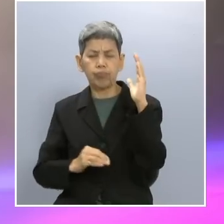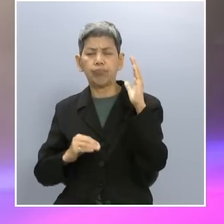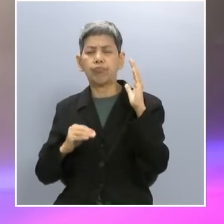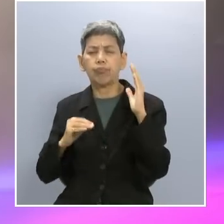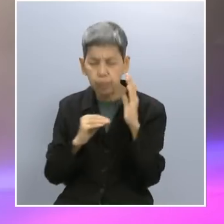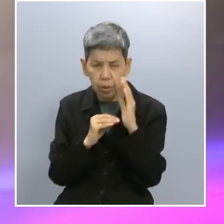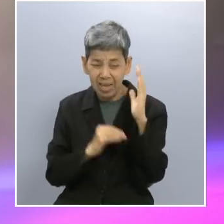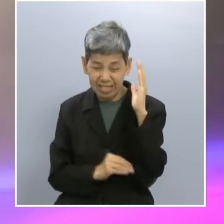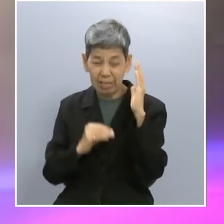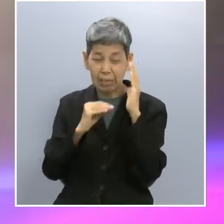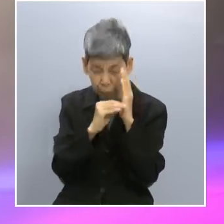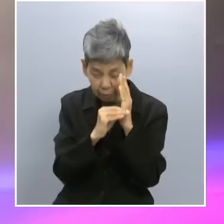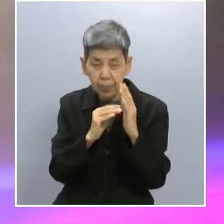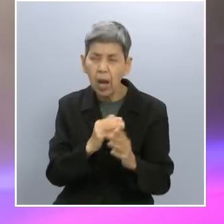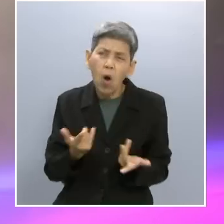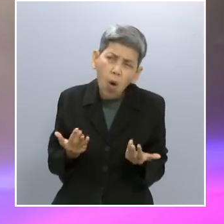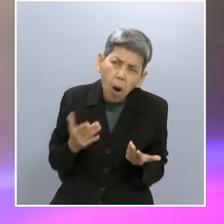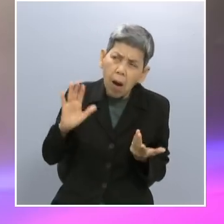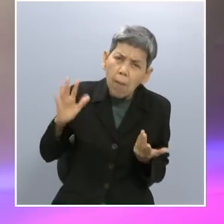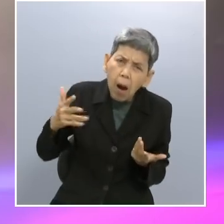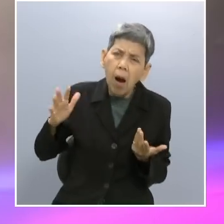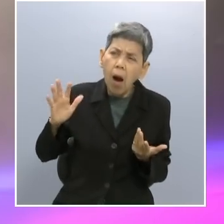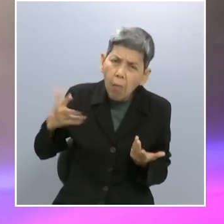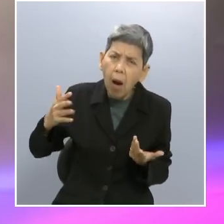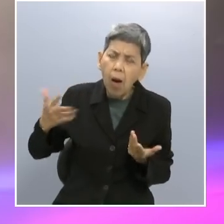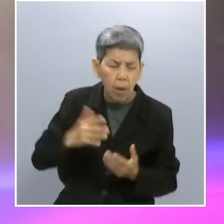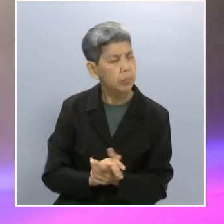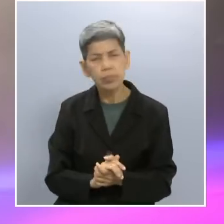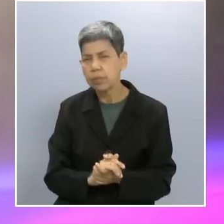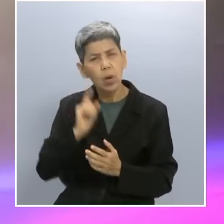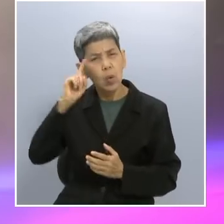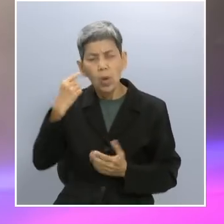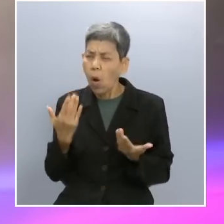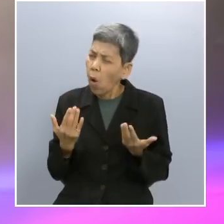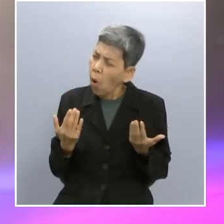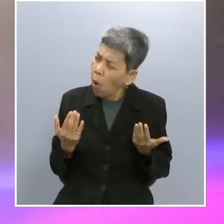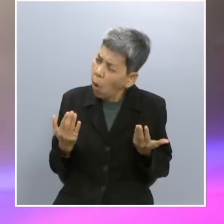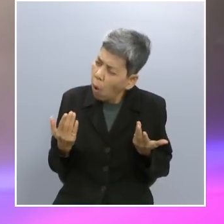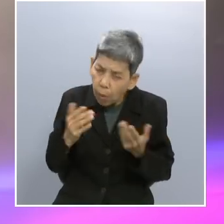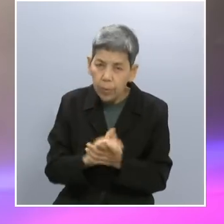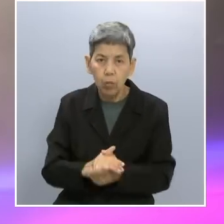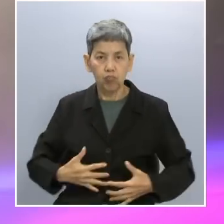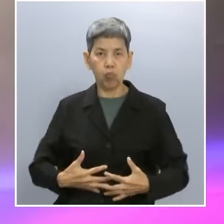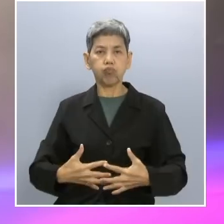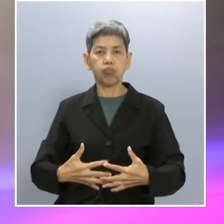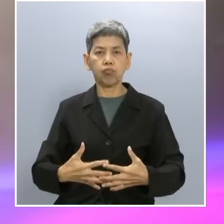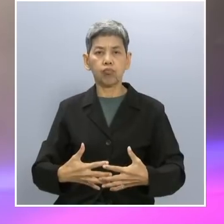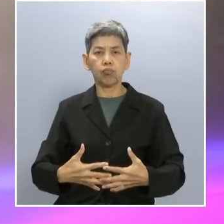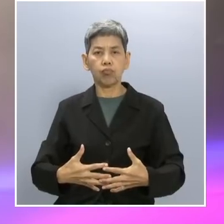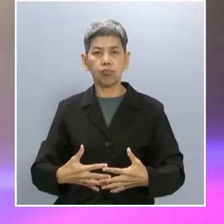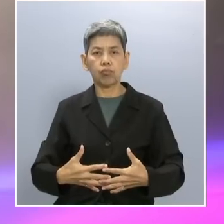นะครับคุณผู้ชมคุณเอก็รอแล้วรอเล่าปรากฎคุณเอรอจนกระทั่งคุณเอเนี่ยตั้งท้องนะฮะ